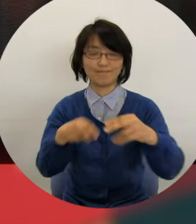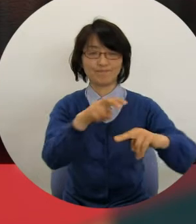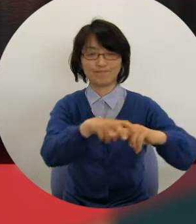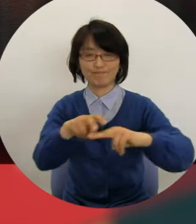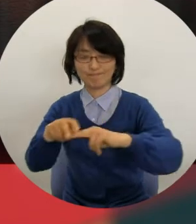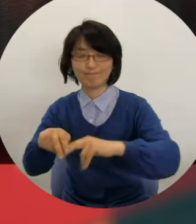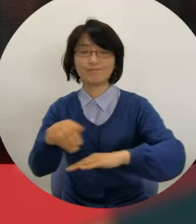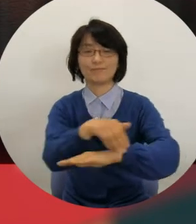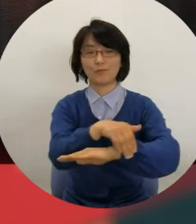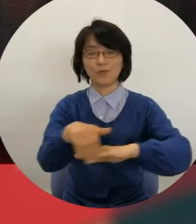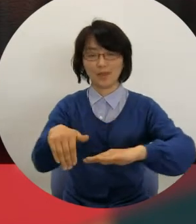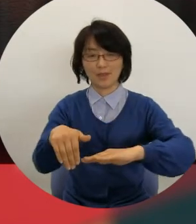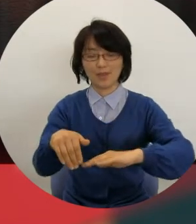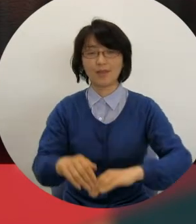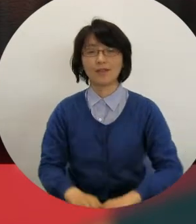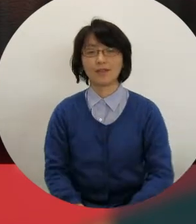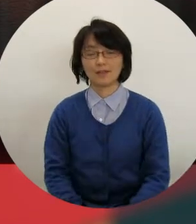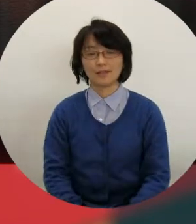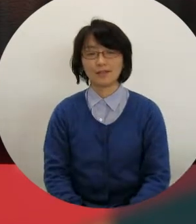予定されています。